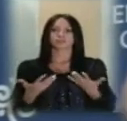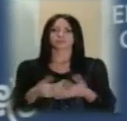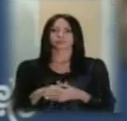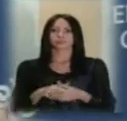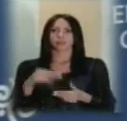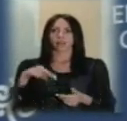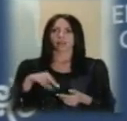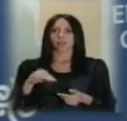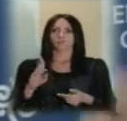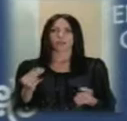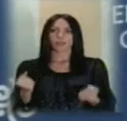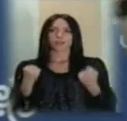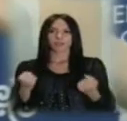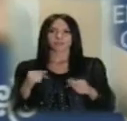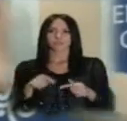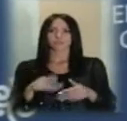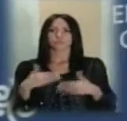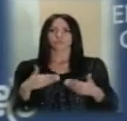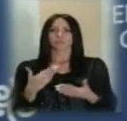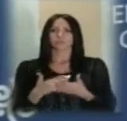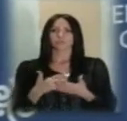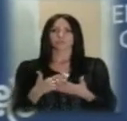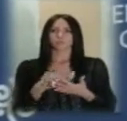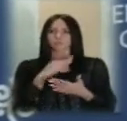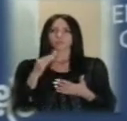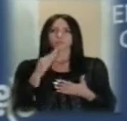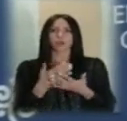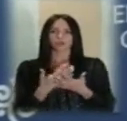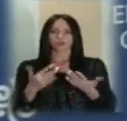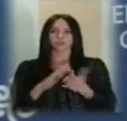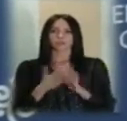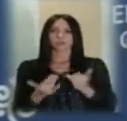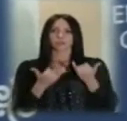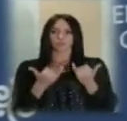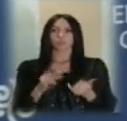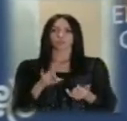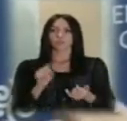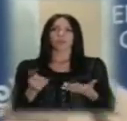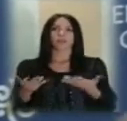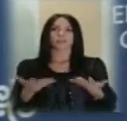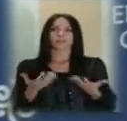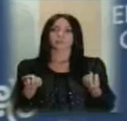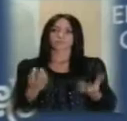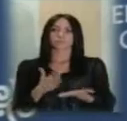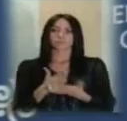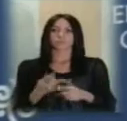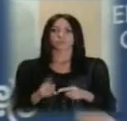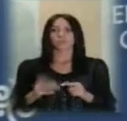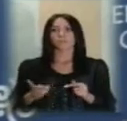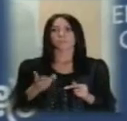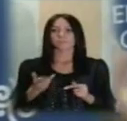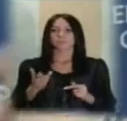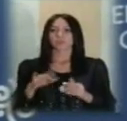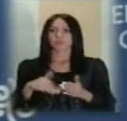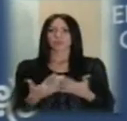да, електрофорез, дуже багато різних послуг, да, які просто є такі бажані для оздоровлення і так далі.